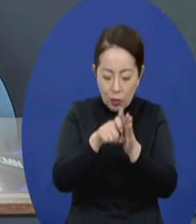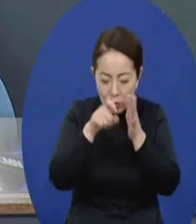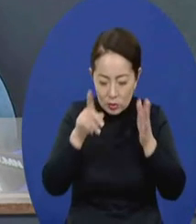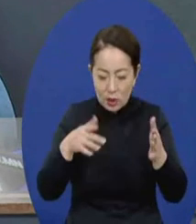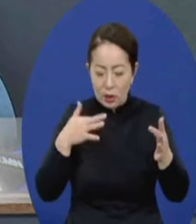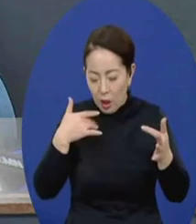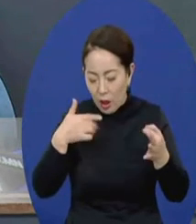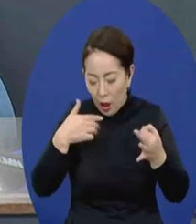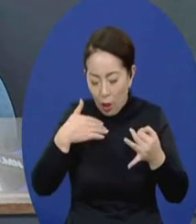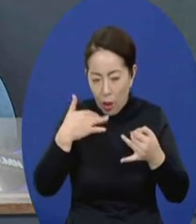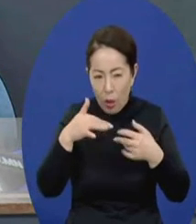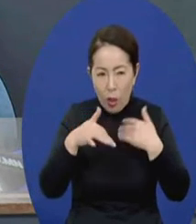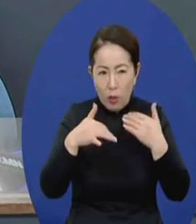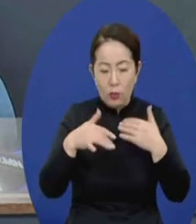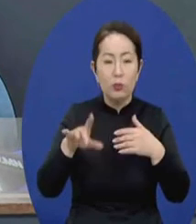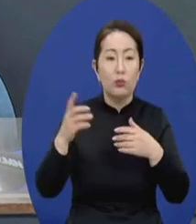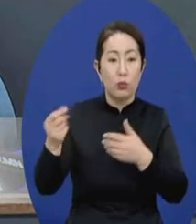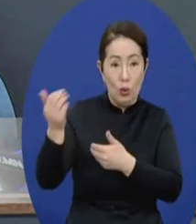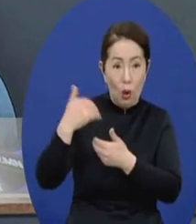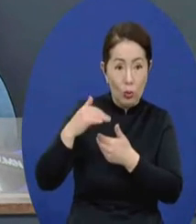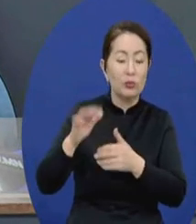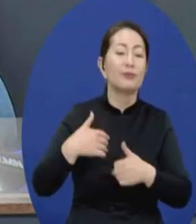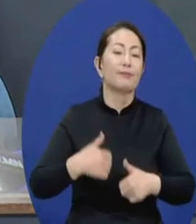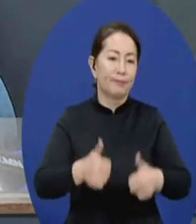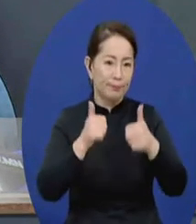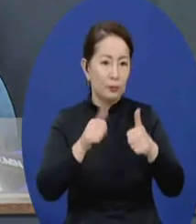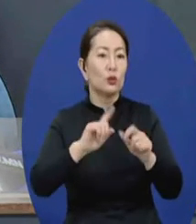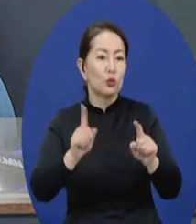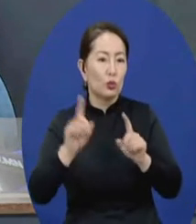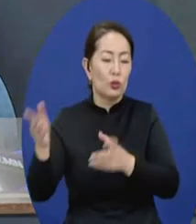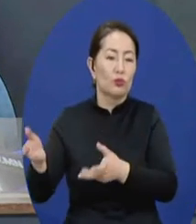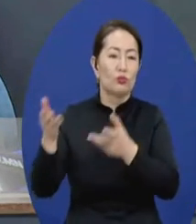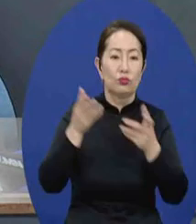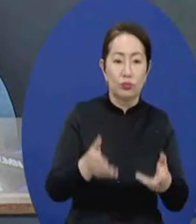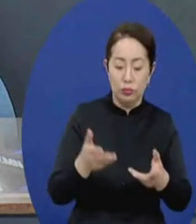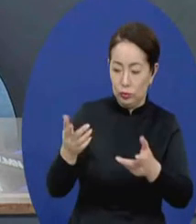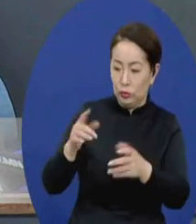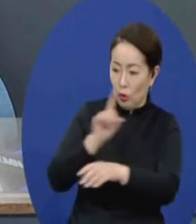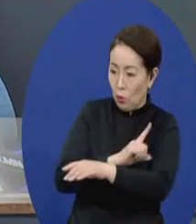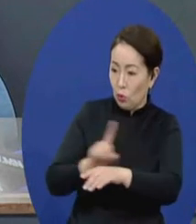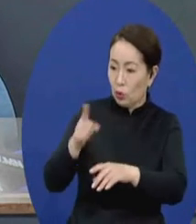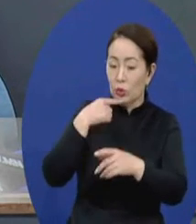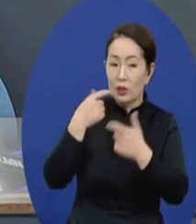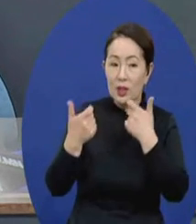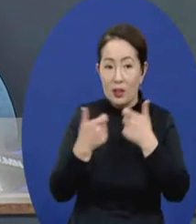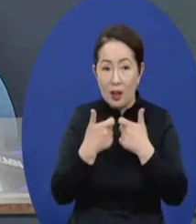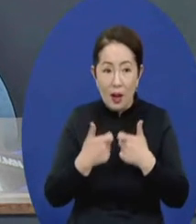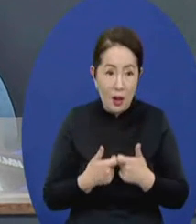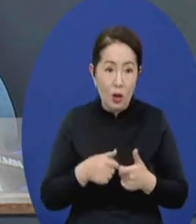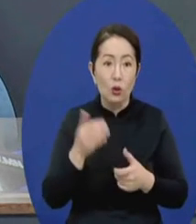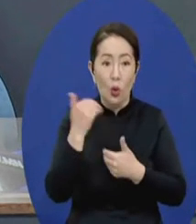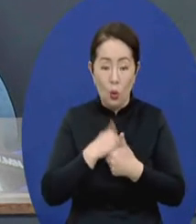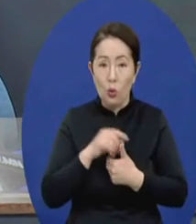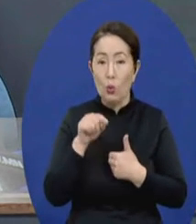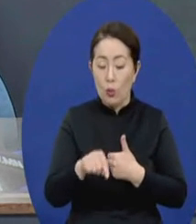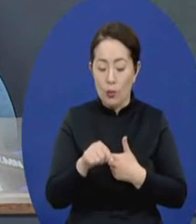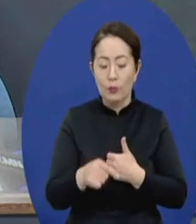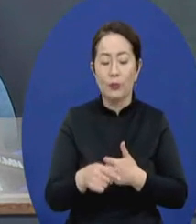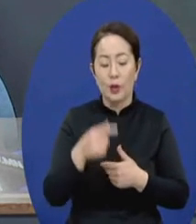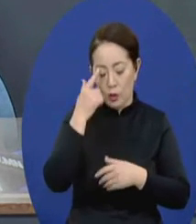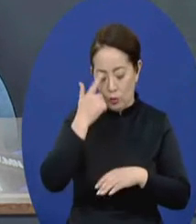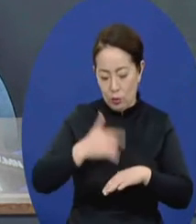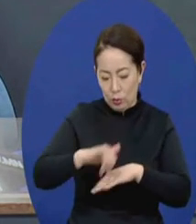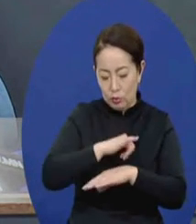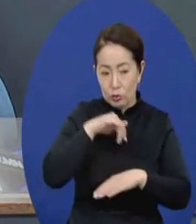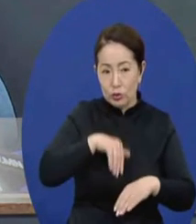төр хөрөнгө оруулагч тал буулт хийж тодорхой хэмжээний үр дүнд хүрсэн. Энэ нь дотоод талдаа илүү